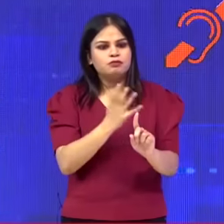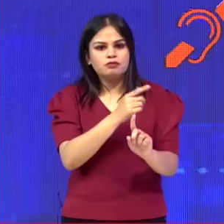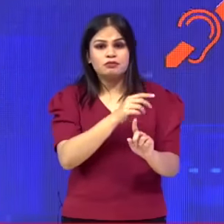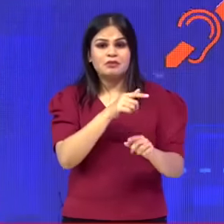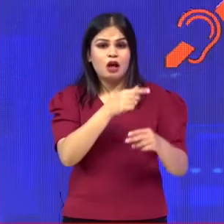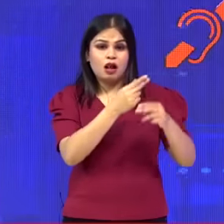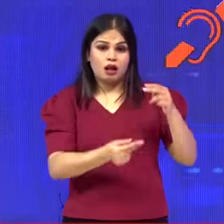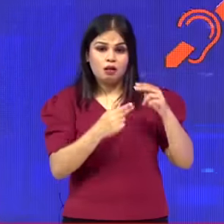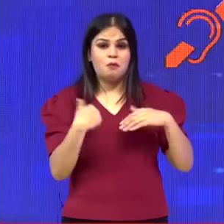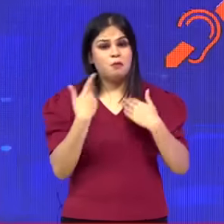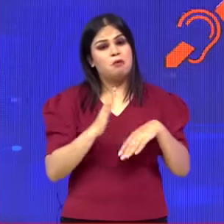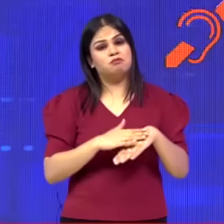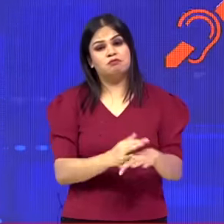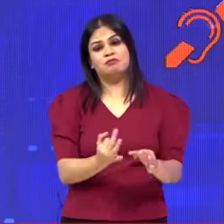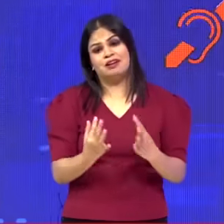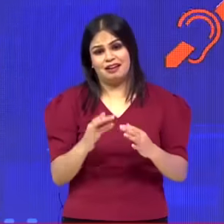सुना नहीं चाहूँगा।